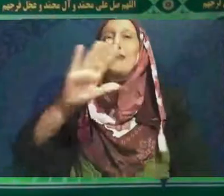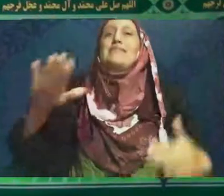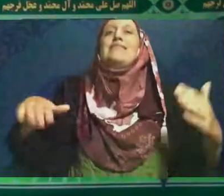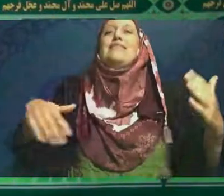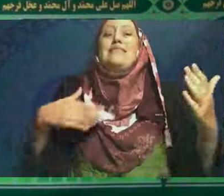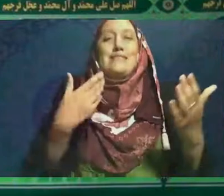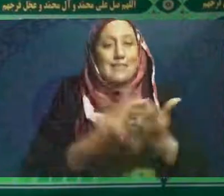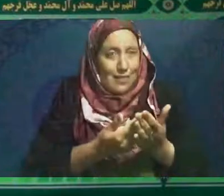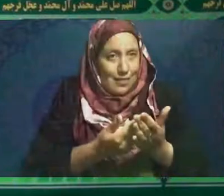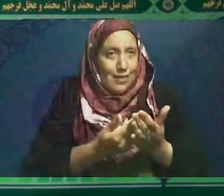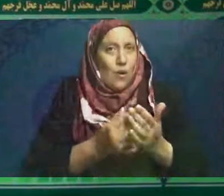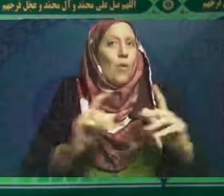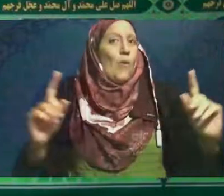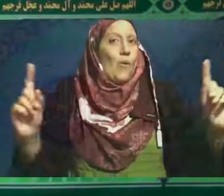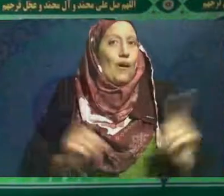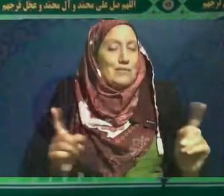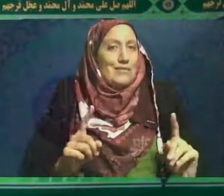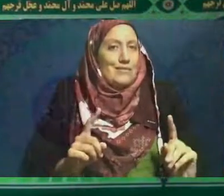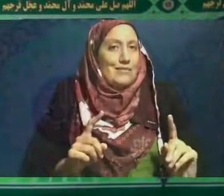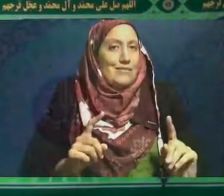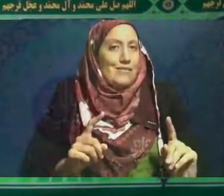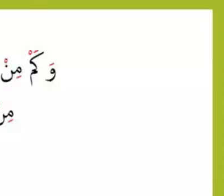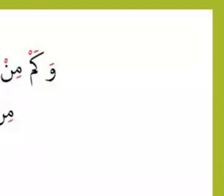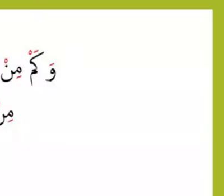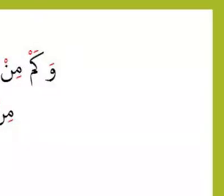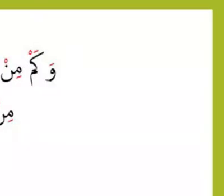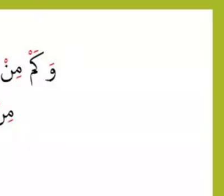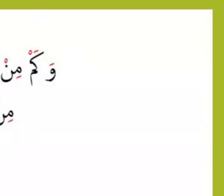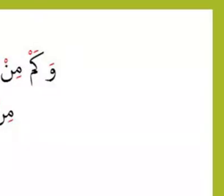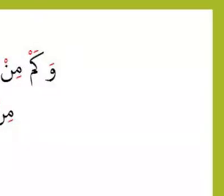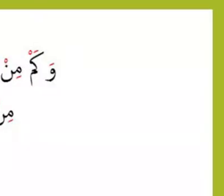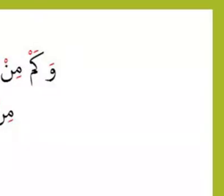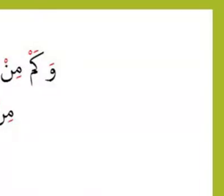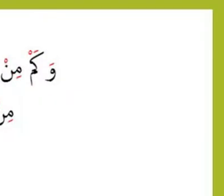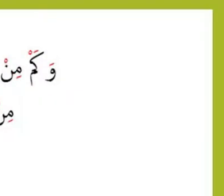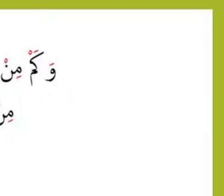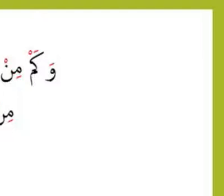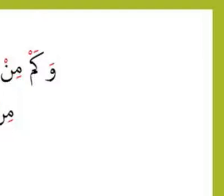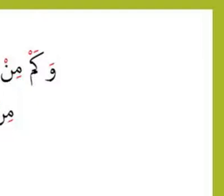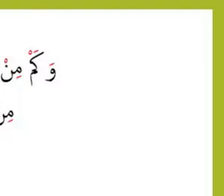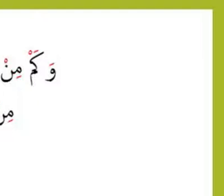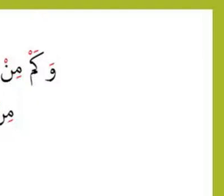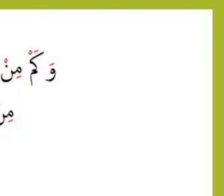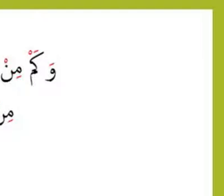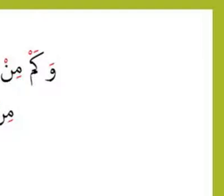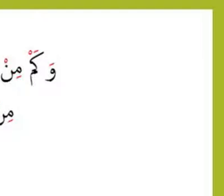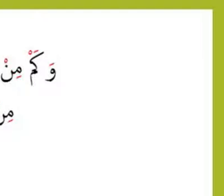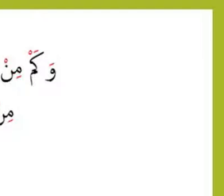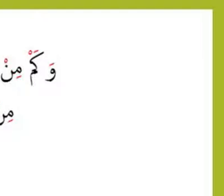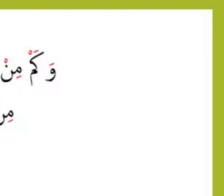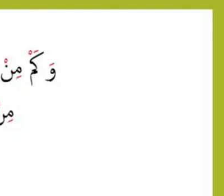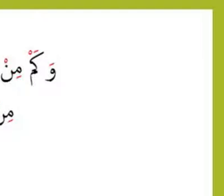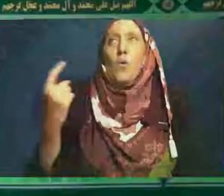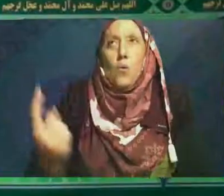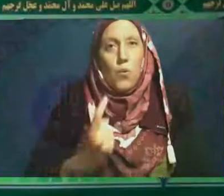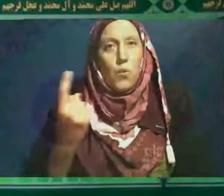except for those that the Almighty God gives permission. Who are they? لمن يشاء ويرضى. For those that the Almighty God wills and